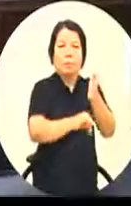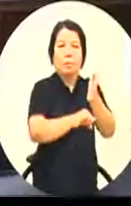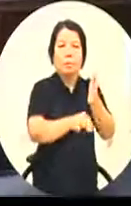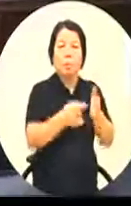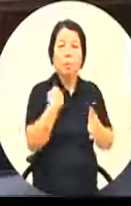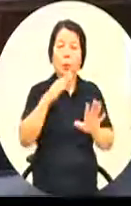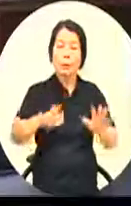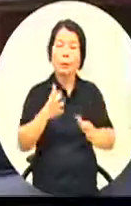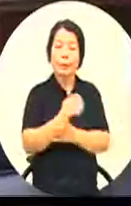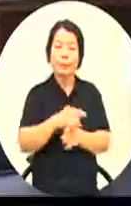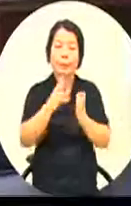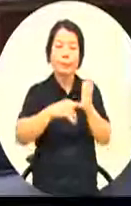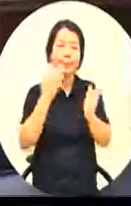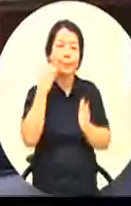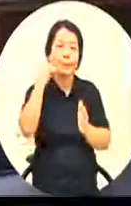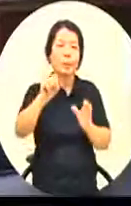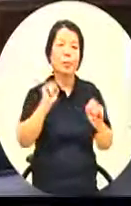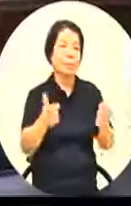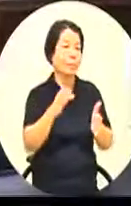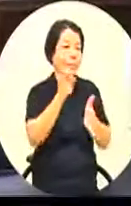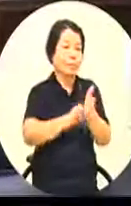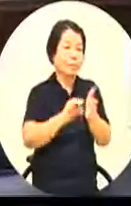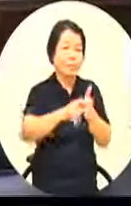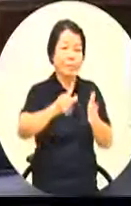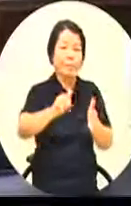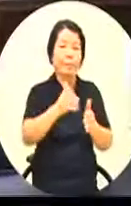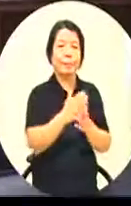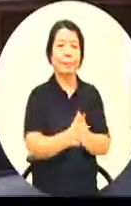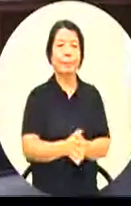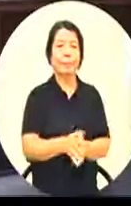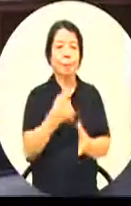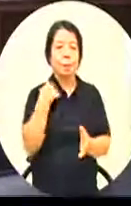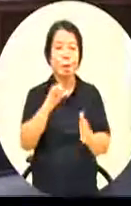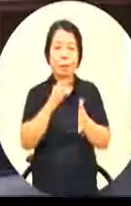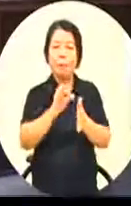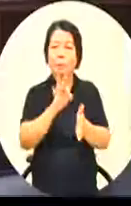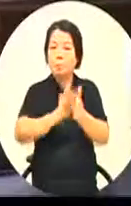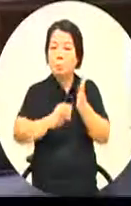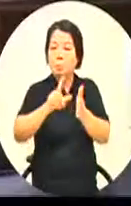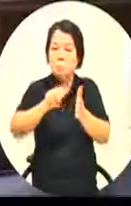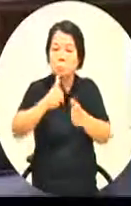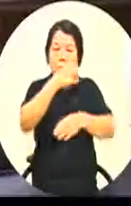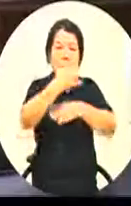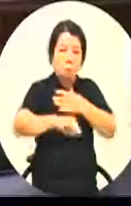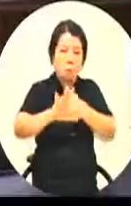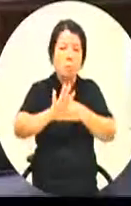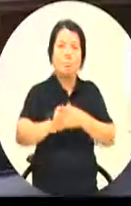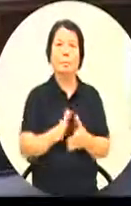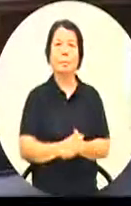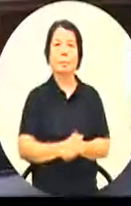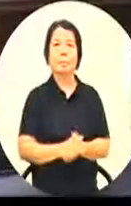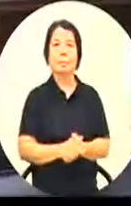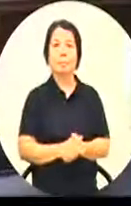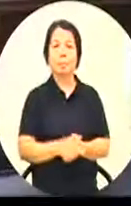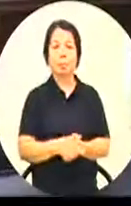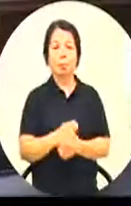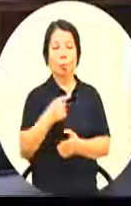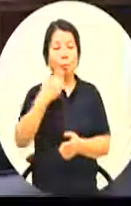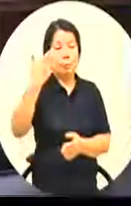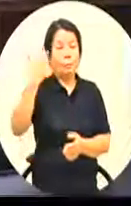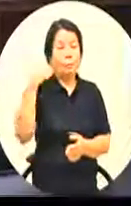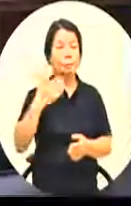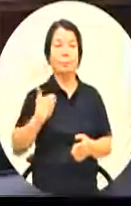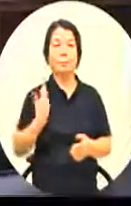方，现在出问题的不是篮球老师，篮球老师缺。好了，那我之前也不知道说